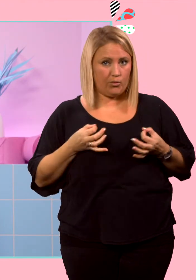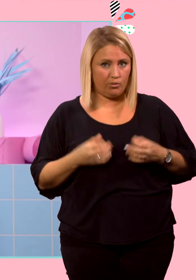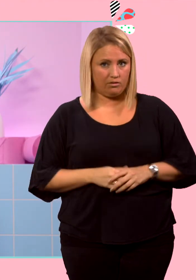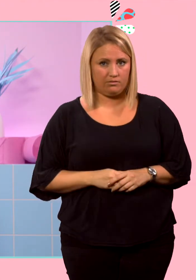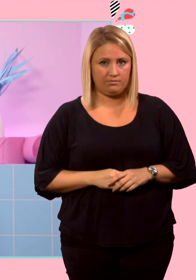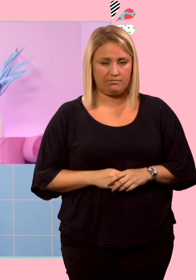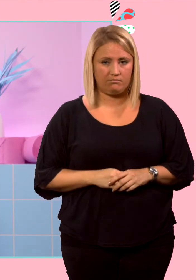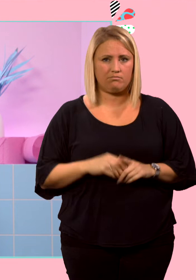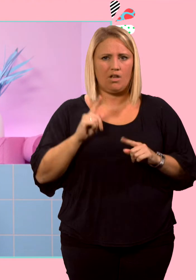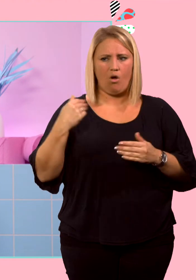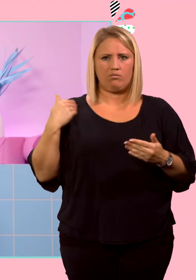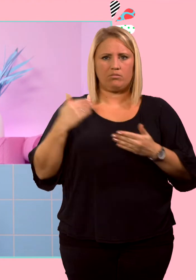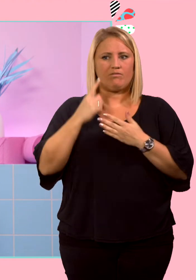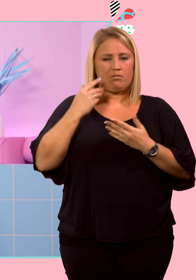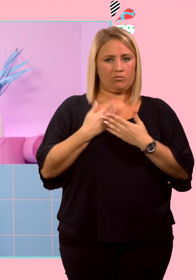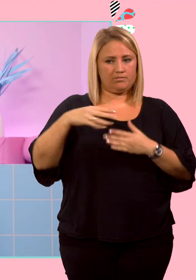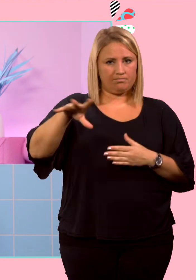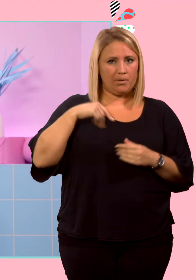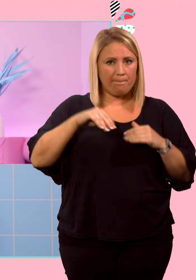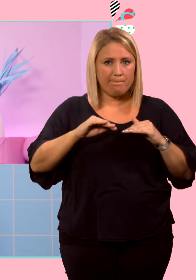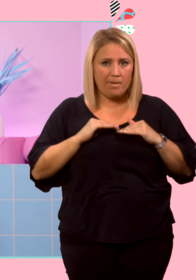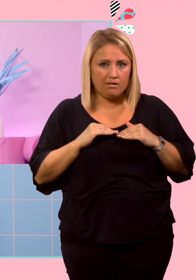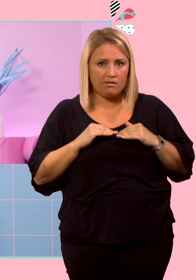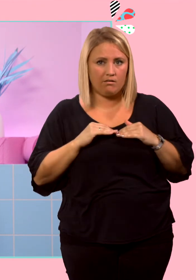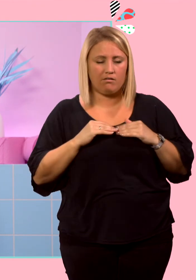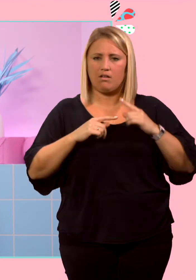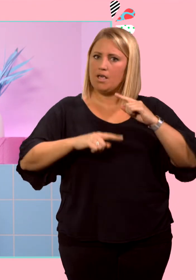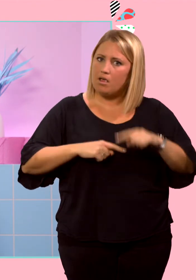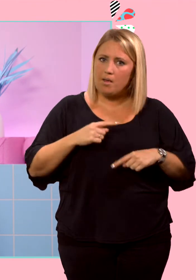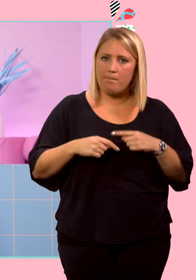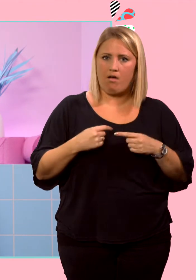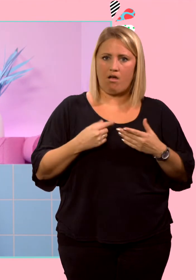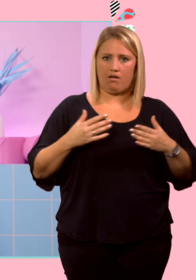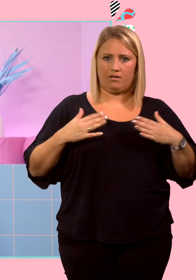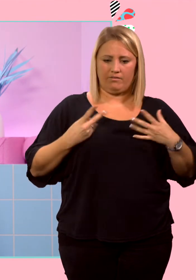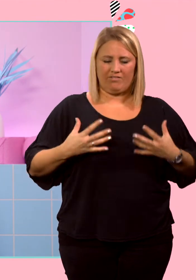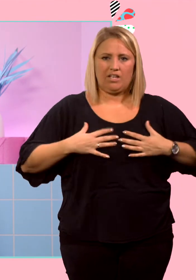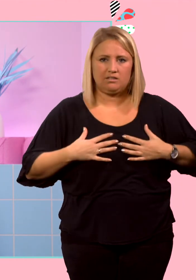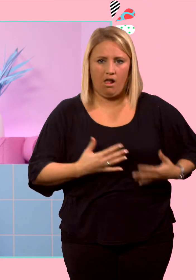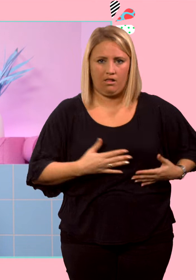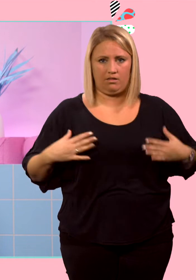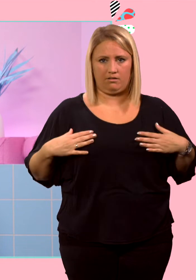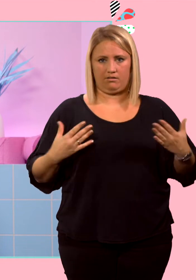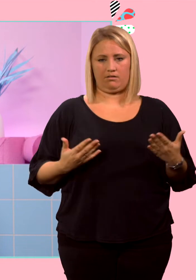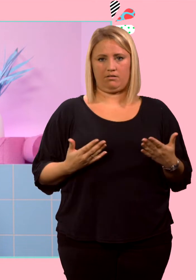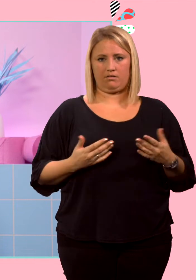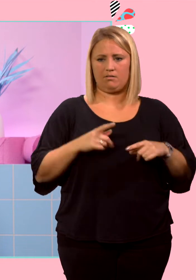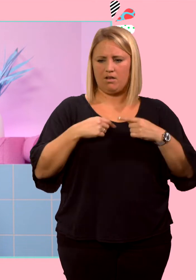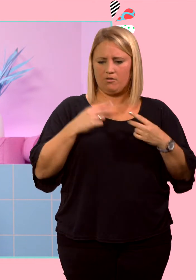zuletzt so, dass ich, wenn ich intim geworden bin mit jemandem, dass ich immer ja, die Brust irgendwie halten musste. Ich musste immer